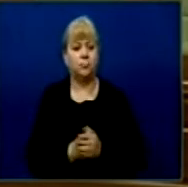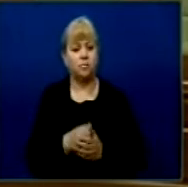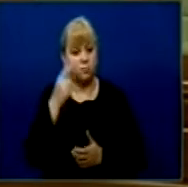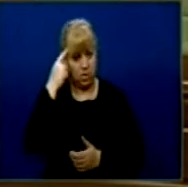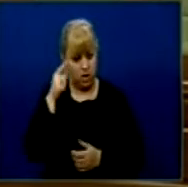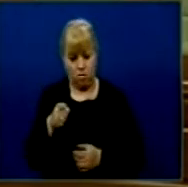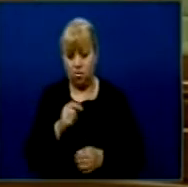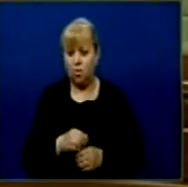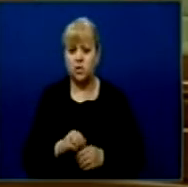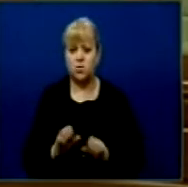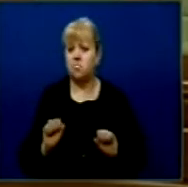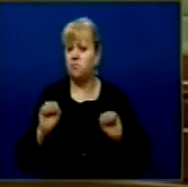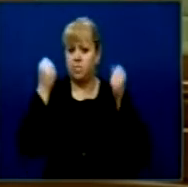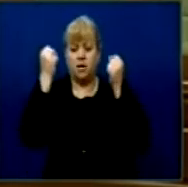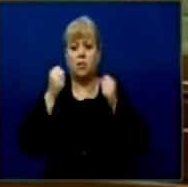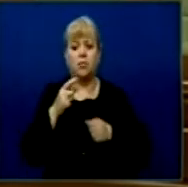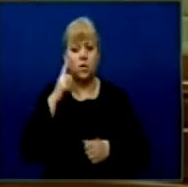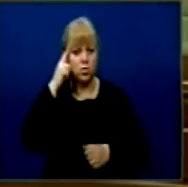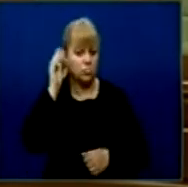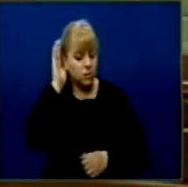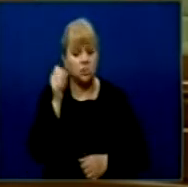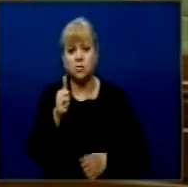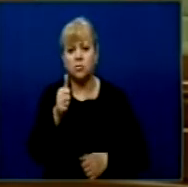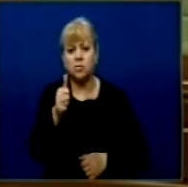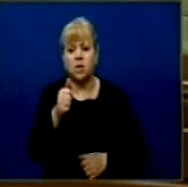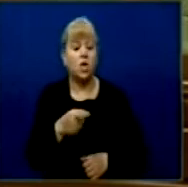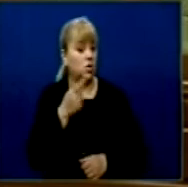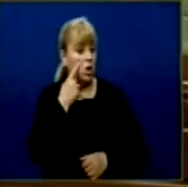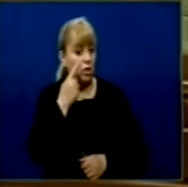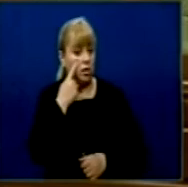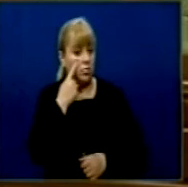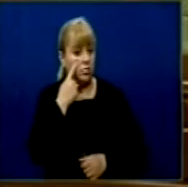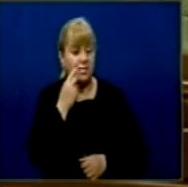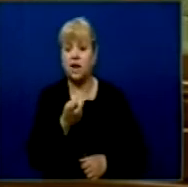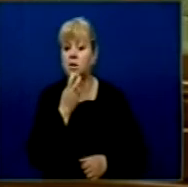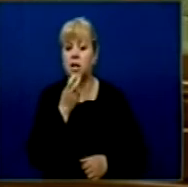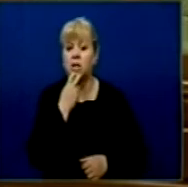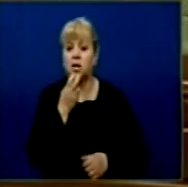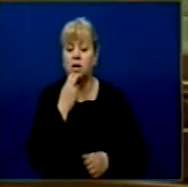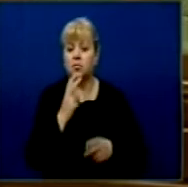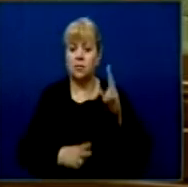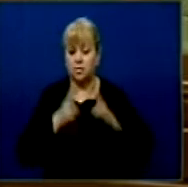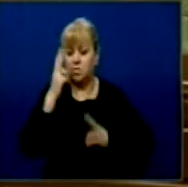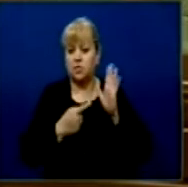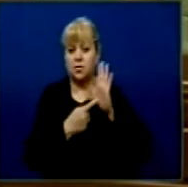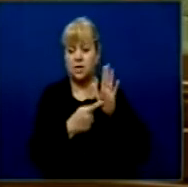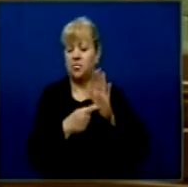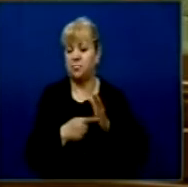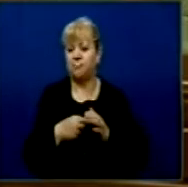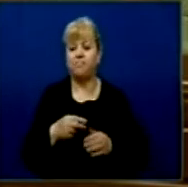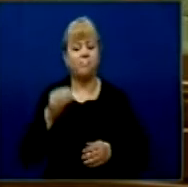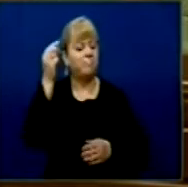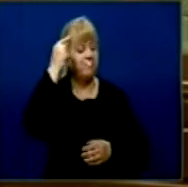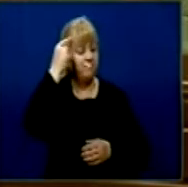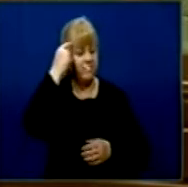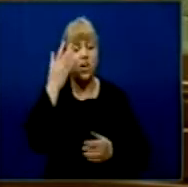këto shpërthime të kryeministrit që i pam her pas here këtu, më thonë që tentoj që edhe ta përqesh të këtë debat, e tregojnë edhe nivelin e dijes ti për atë se